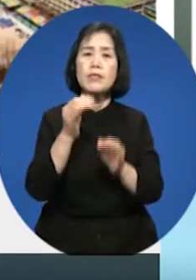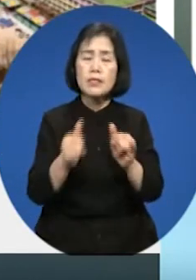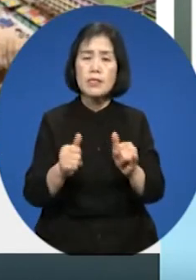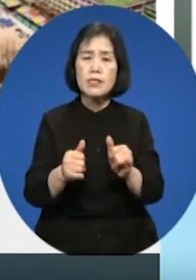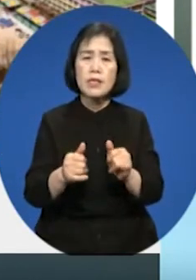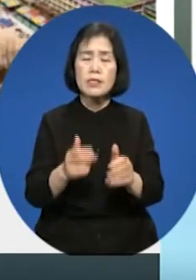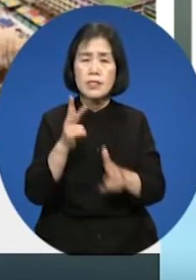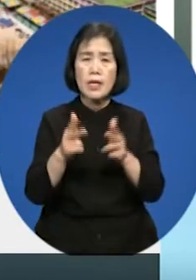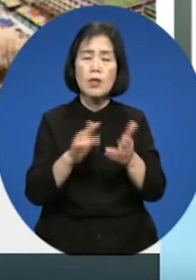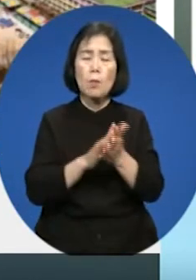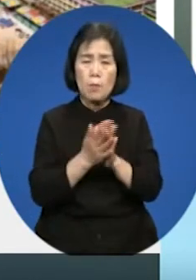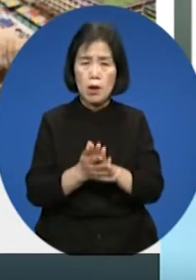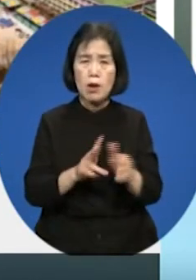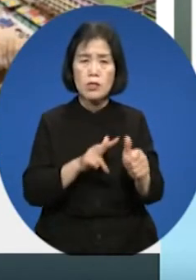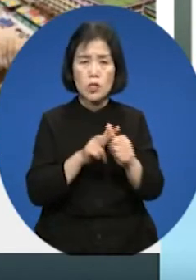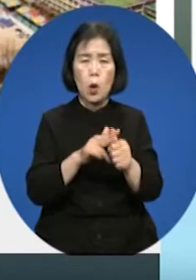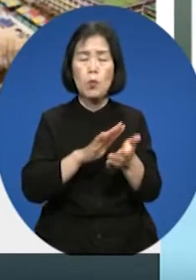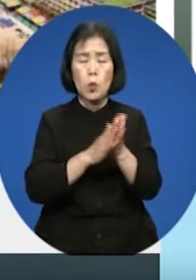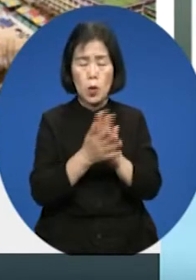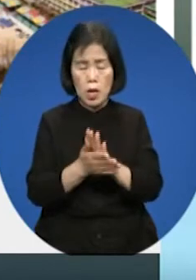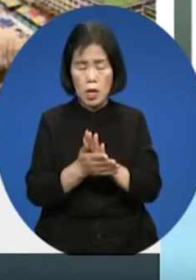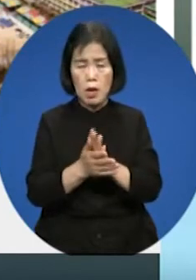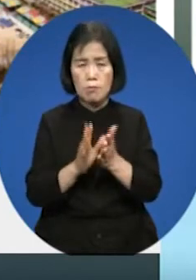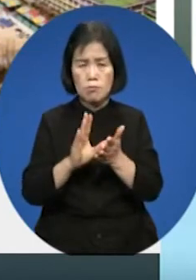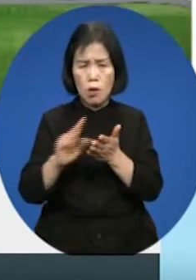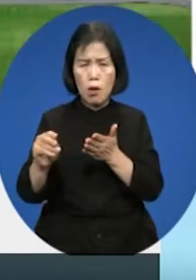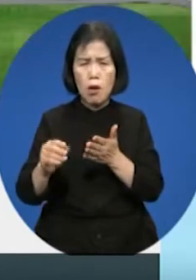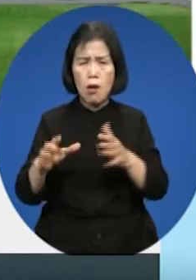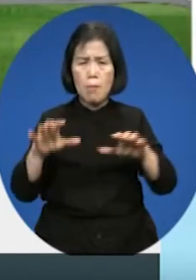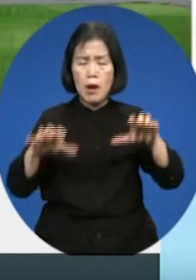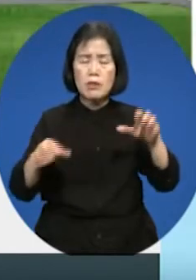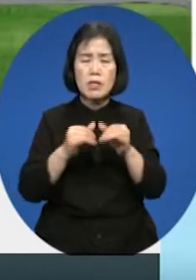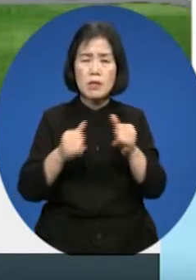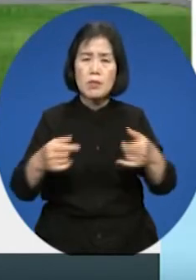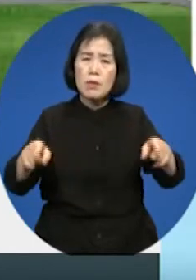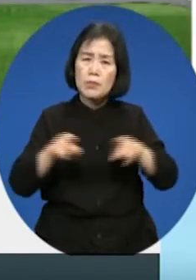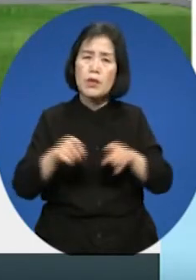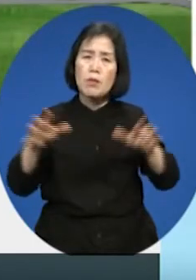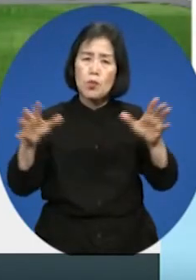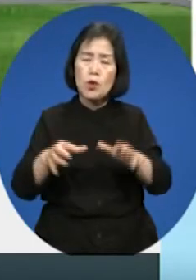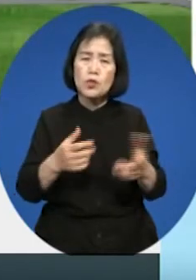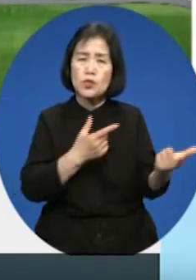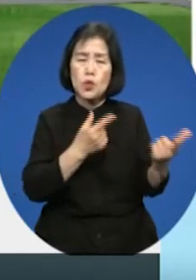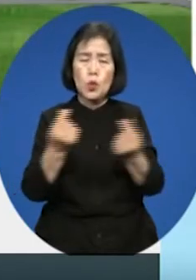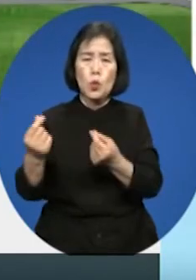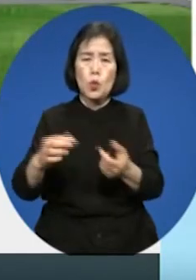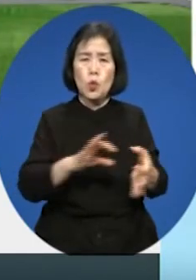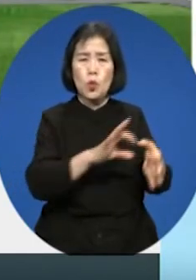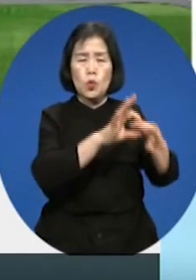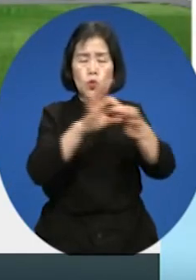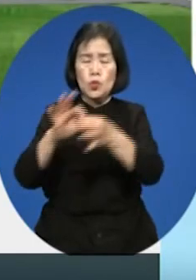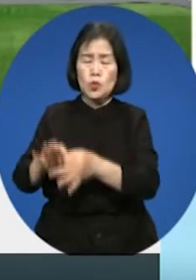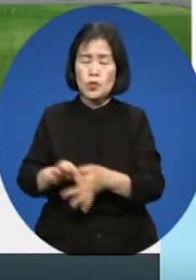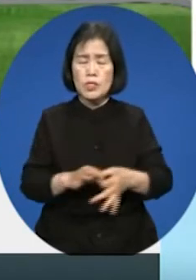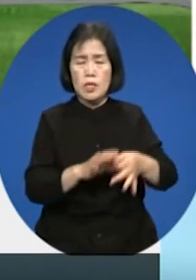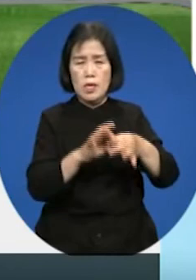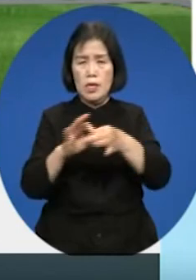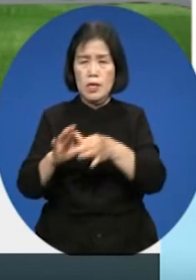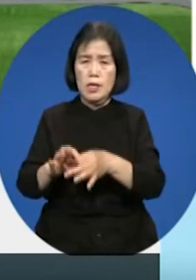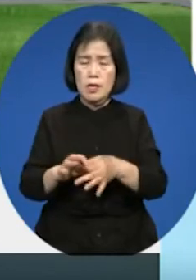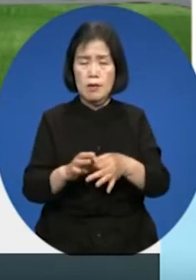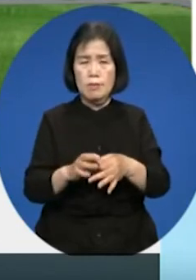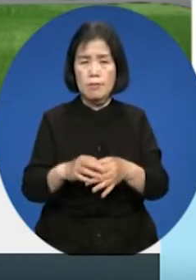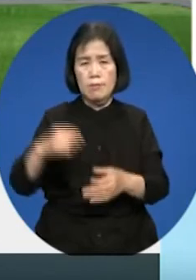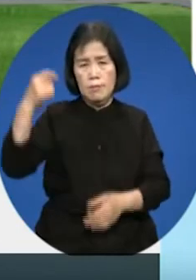산업화 사회와 정보화 사회가 지나고 나서 이제 마을 주민들이 함께 모여서 서로 공동체를 누릴 수 있는 형태의 그런